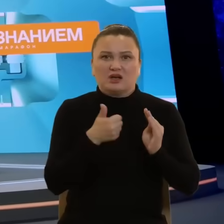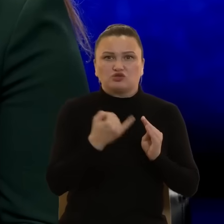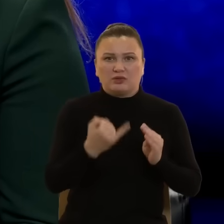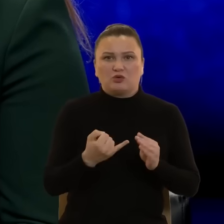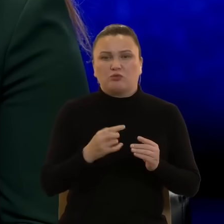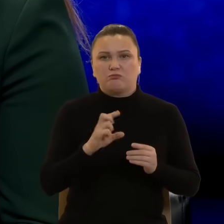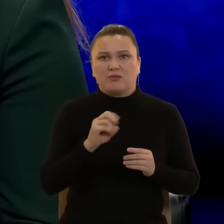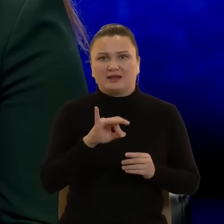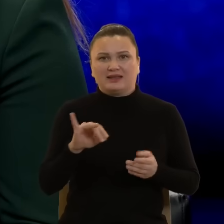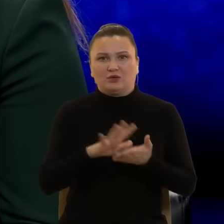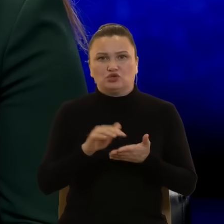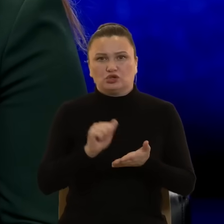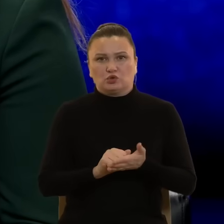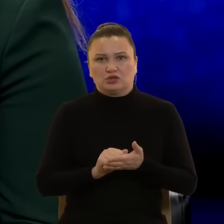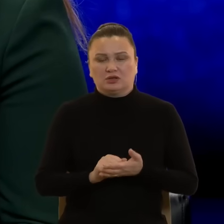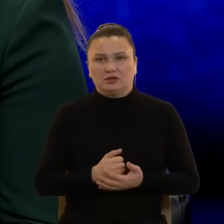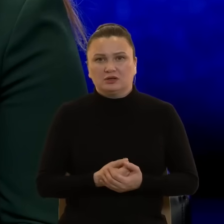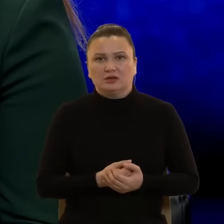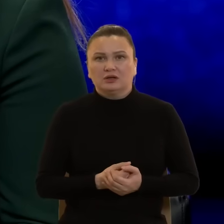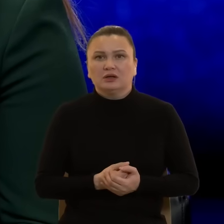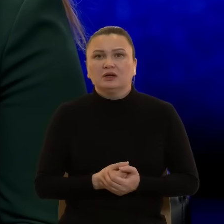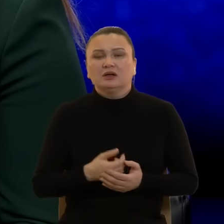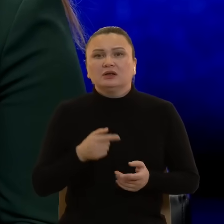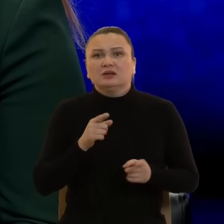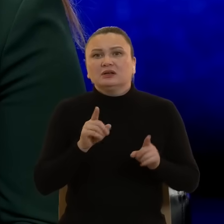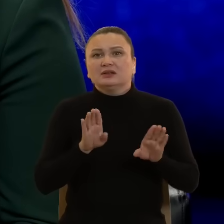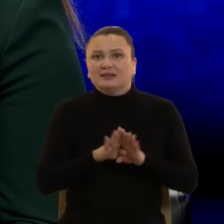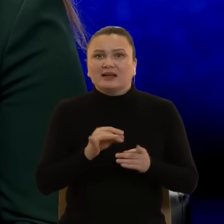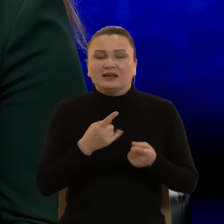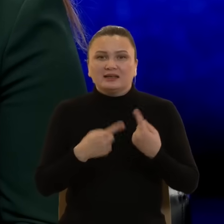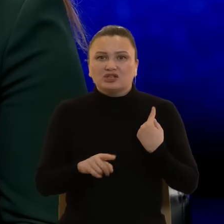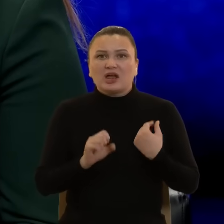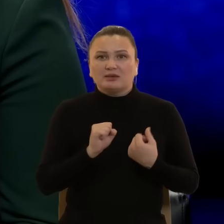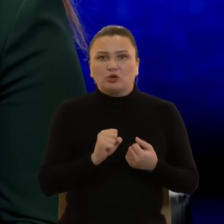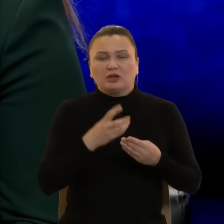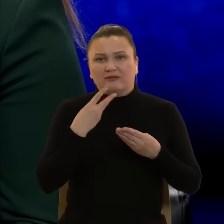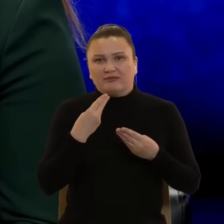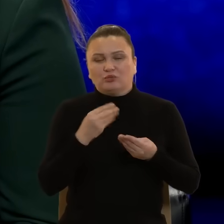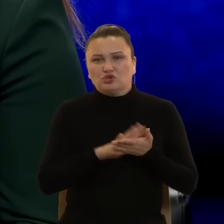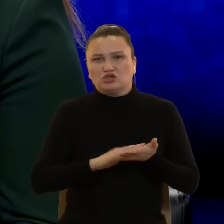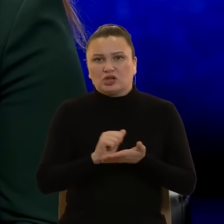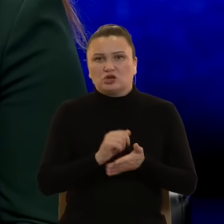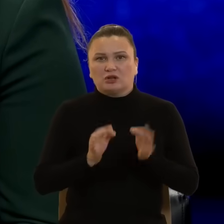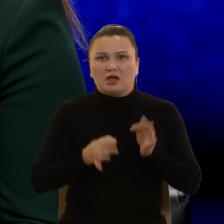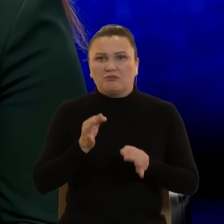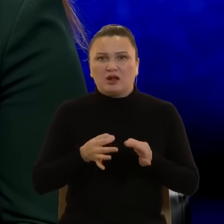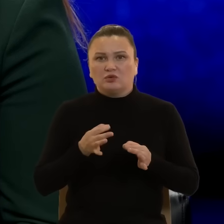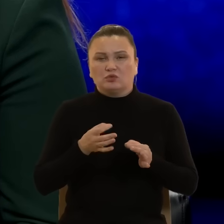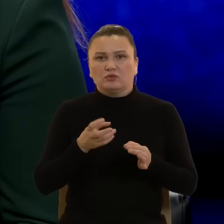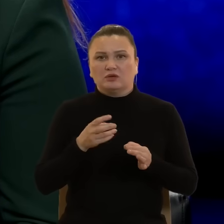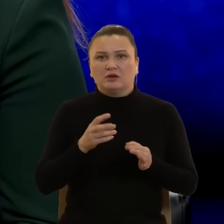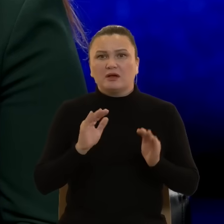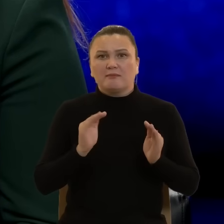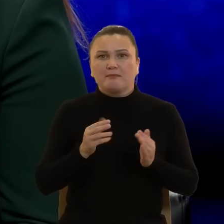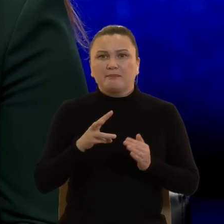некоторым последствиям, связанным с антибиотикотерапией, потому что они так или иначе действуют на нормальную микрофлору и